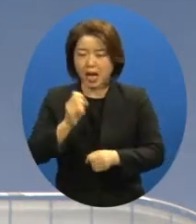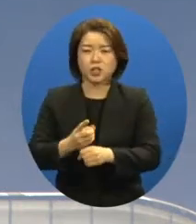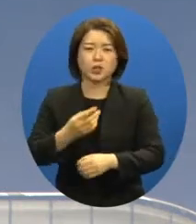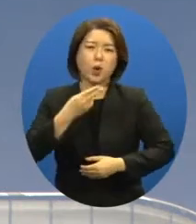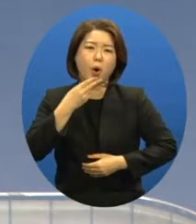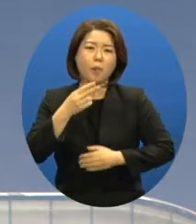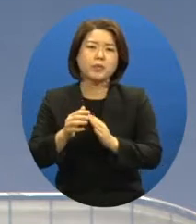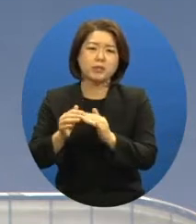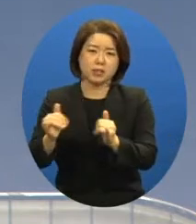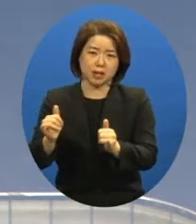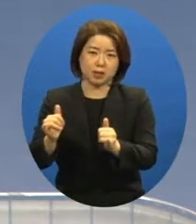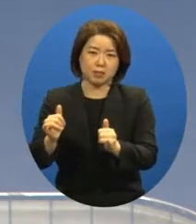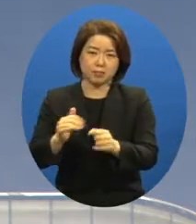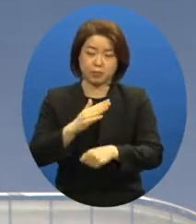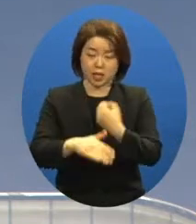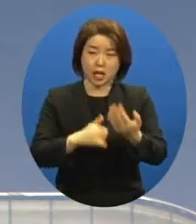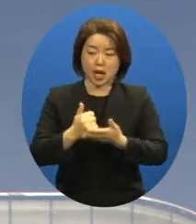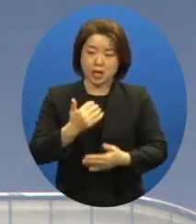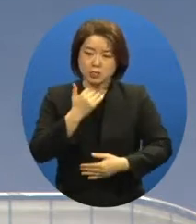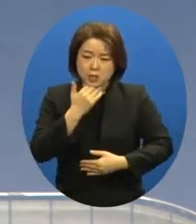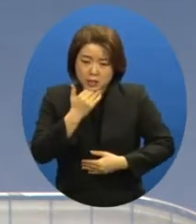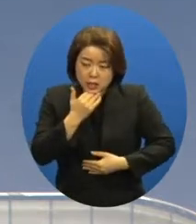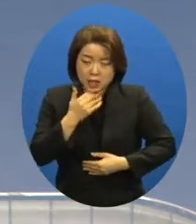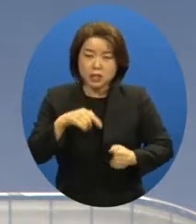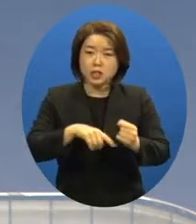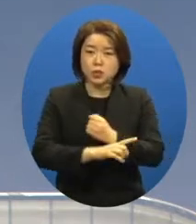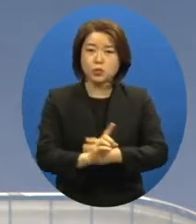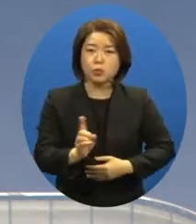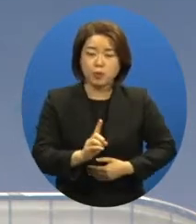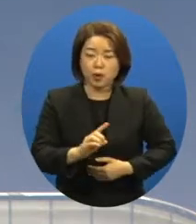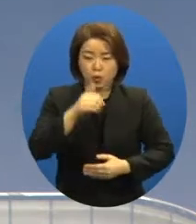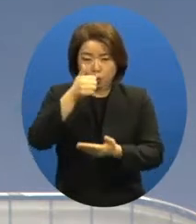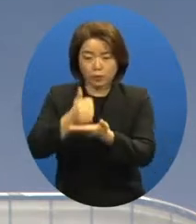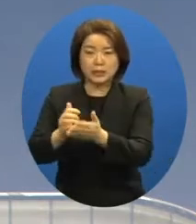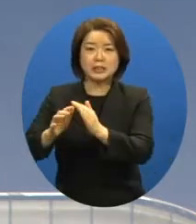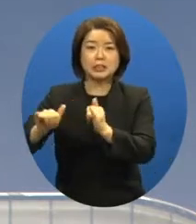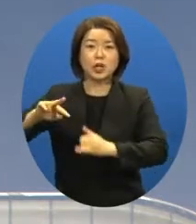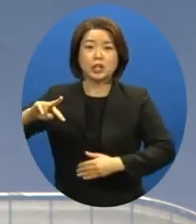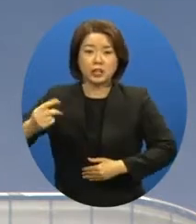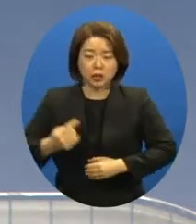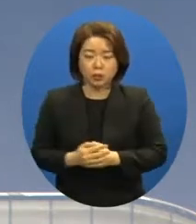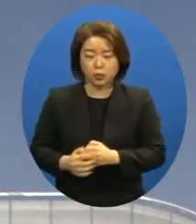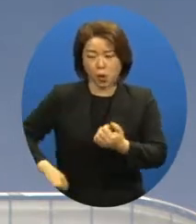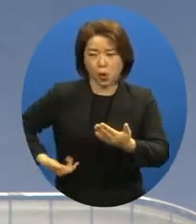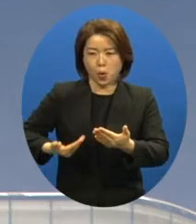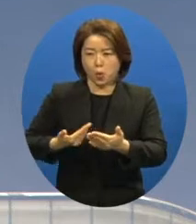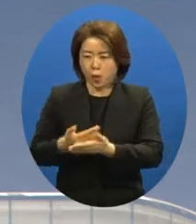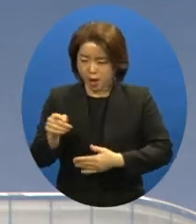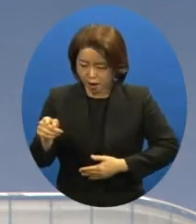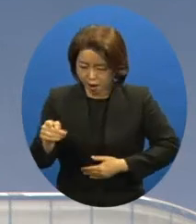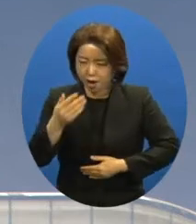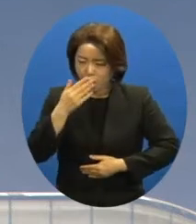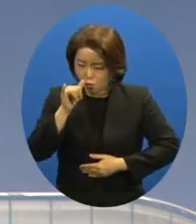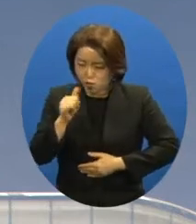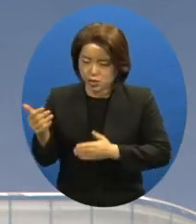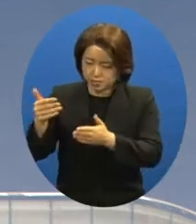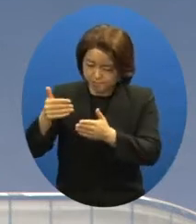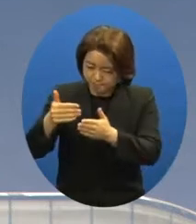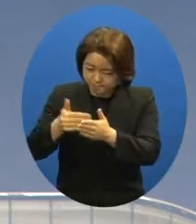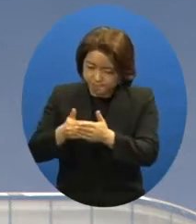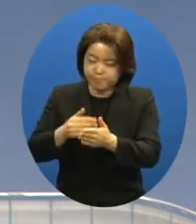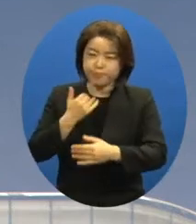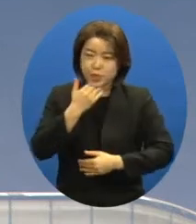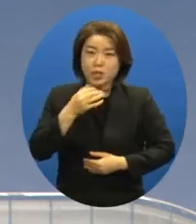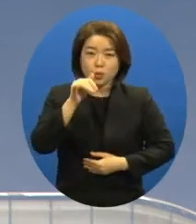겁니다. 하나님이 기다리시는 것은 죄인이라도 회개하기를 기다리시는 거죠.